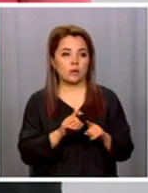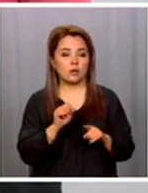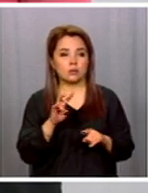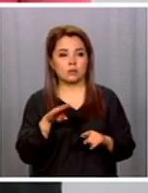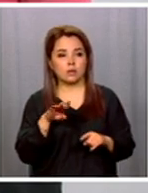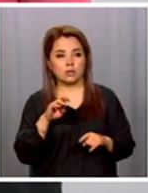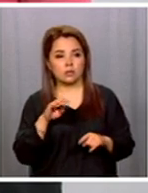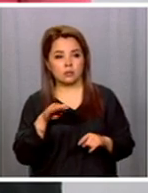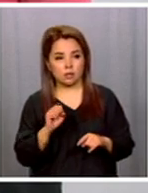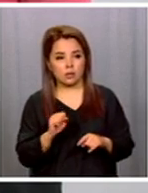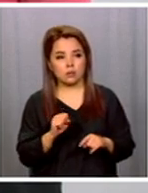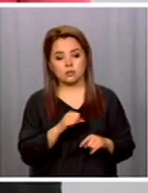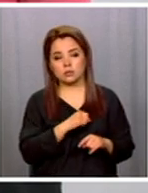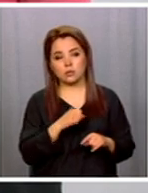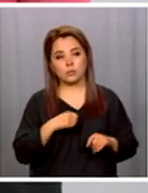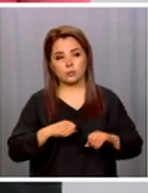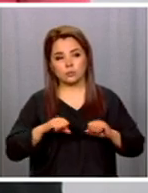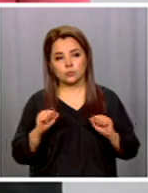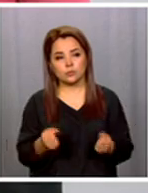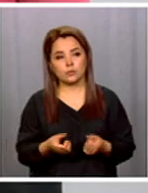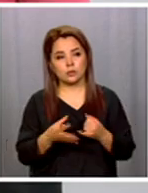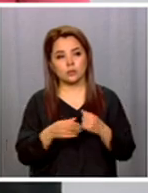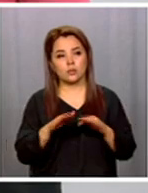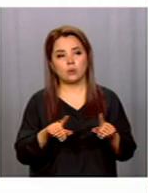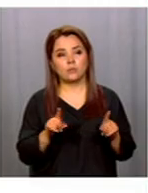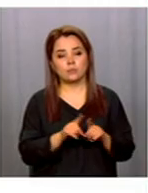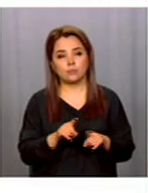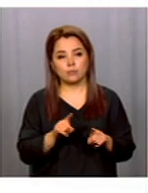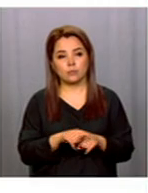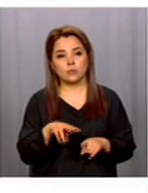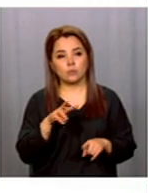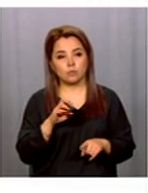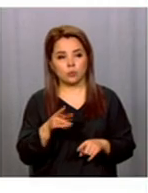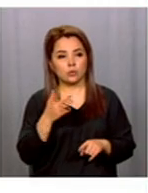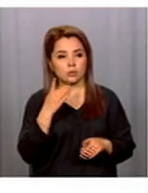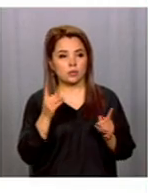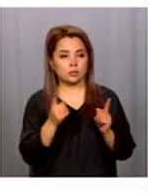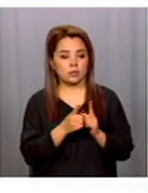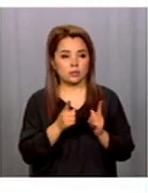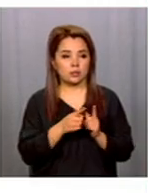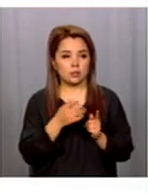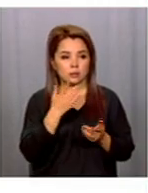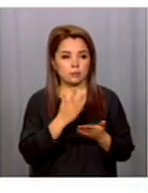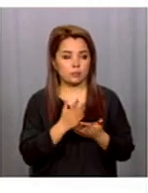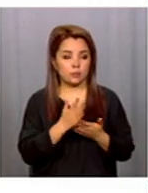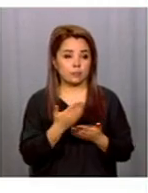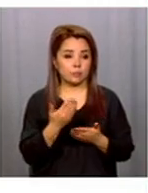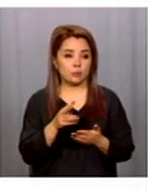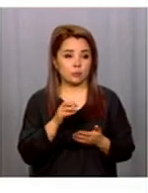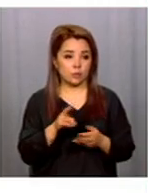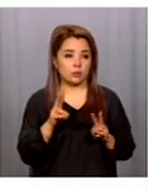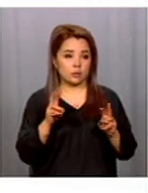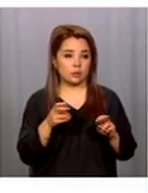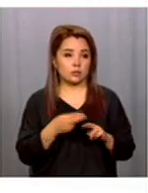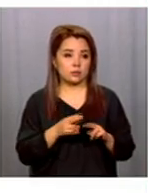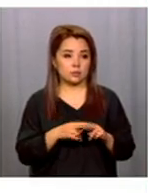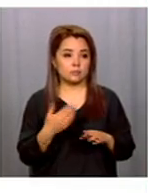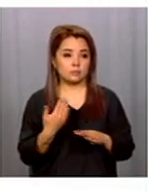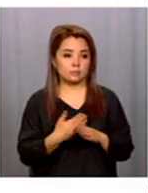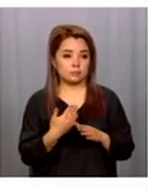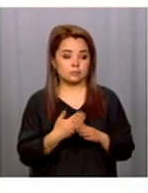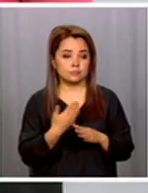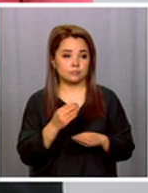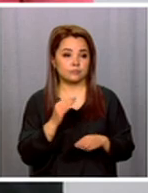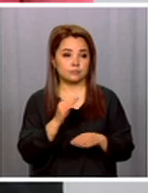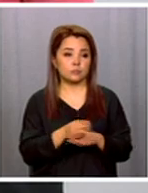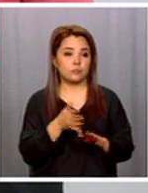мен ең суық аймақтардың өзінде де мүктерді кездестіруге болады. Мүктердің, балалар, тірек ұлпалары мен